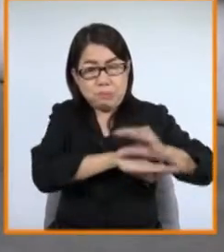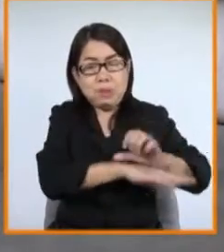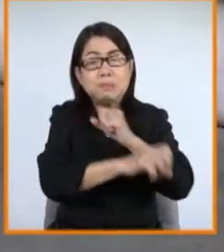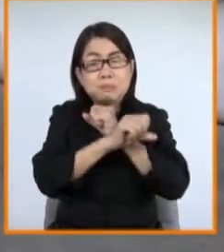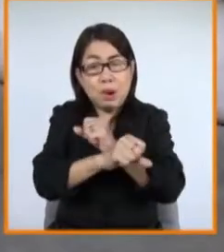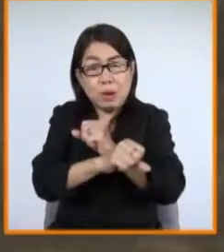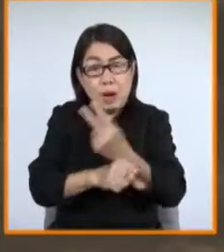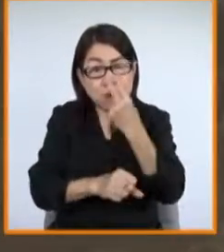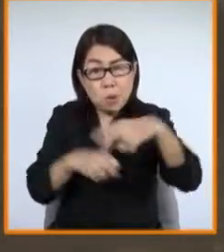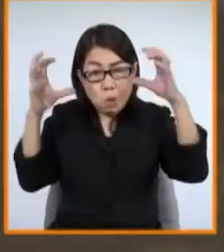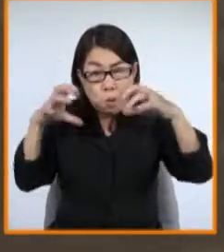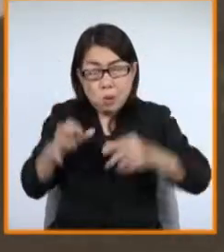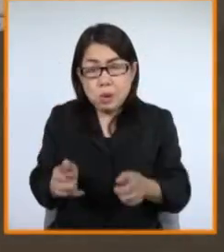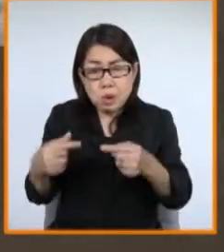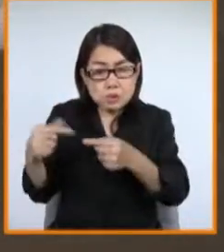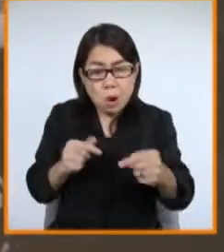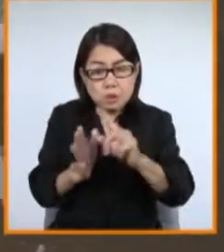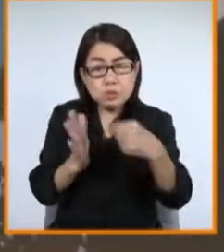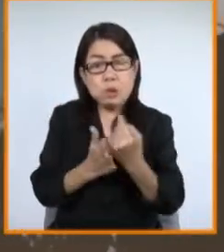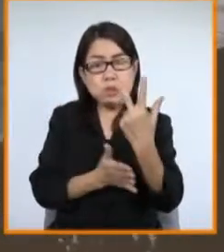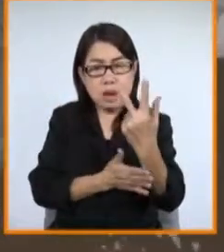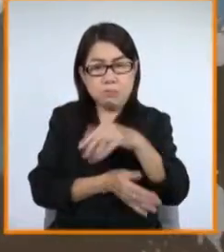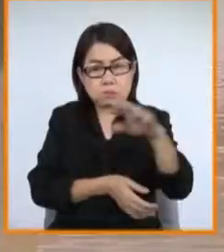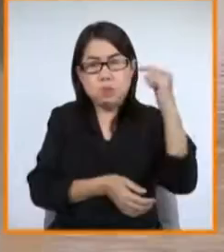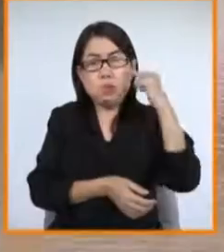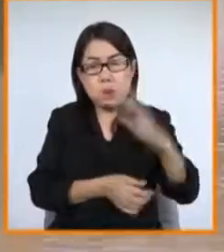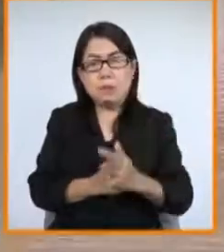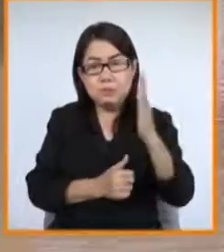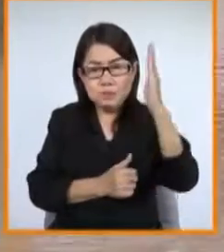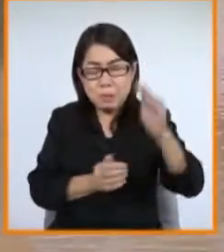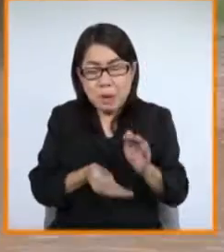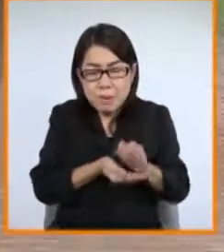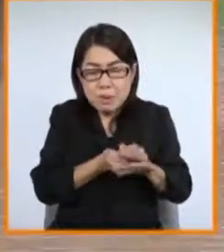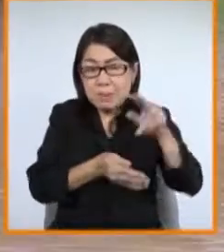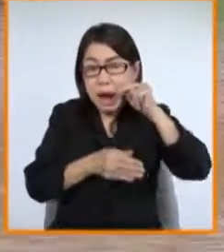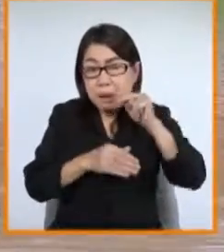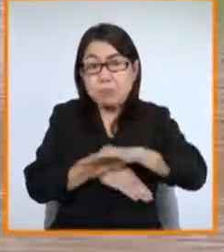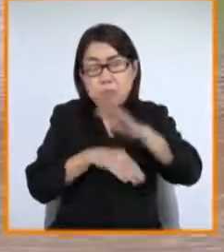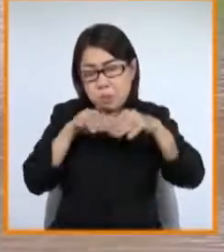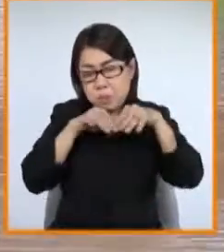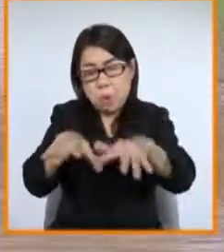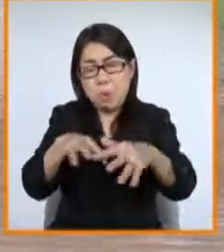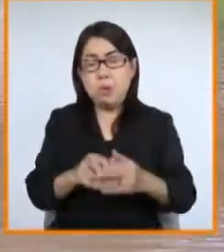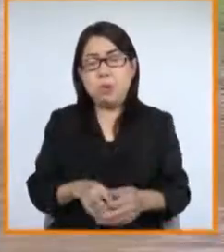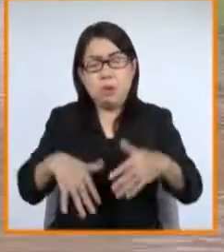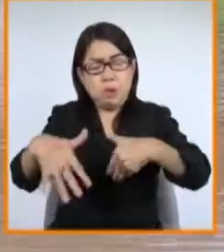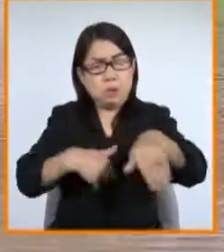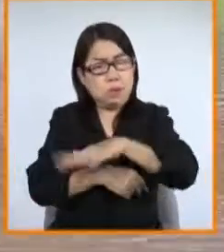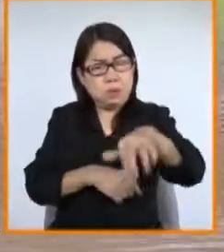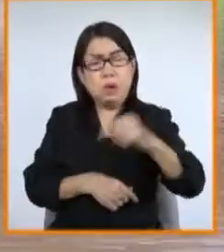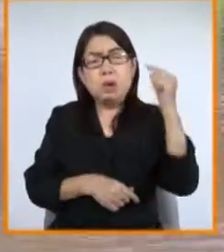กหนักเกิน3ชั่วโมงเพราะเป็นที่รู้กันว่าอีกไม่นานจะมีมวลน้ำไหลทะลักเข้ามาเนื่องจากชุมชนบริเวณนี้อ